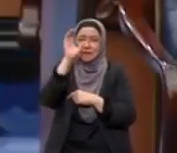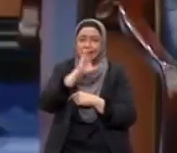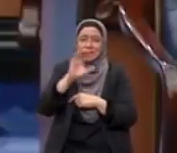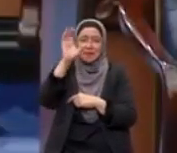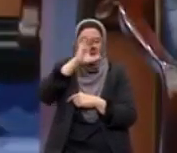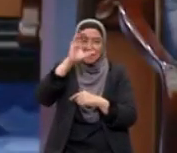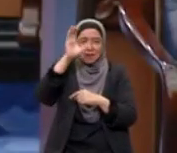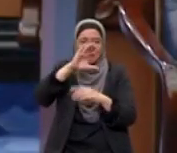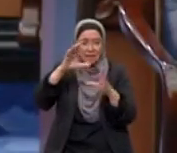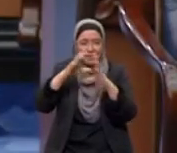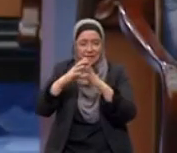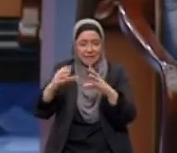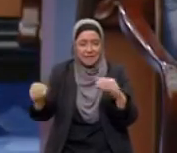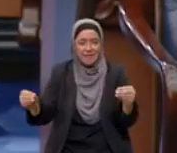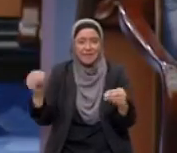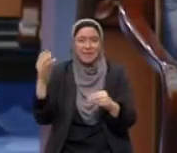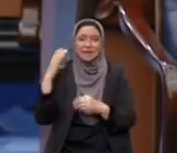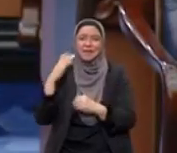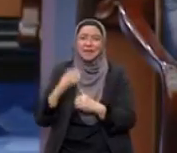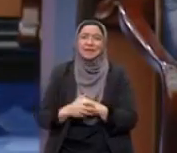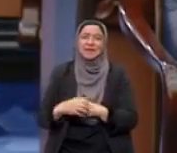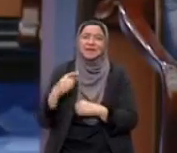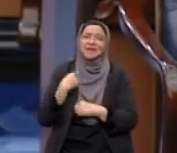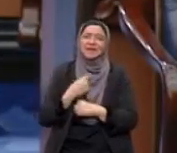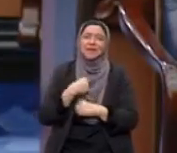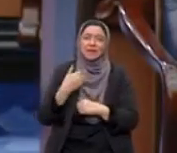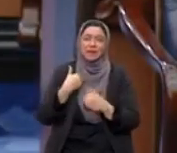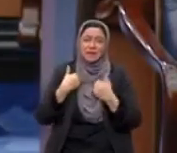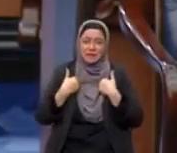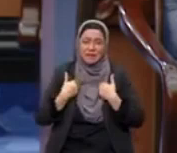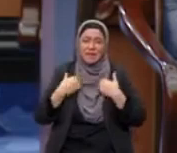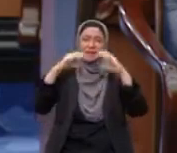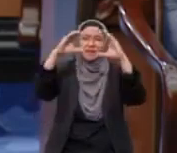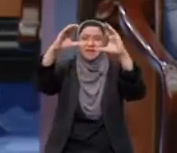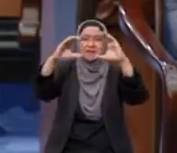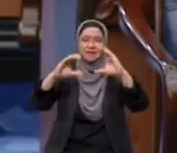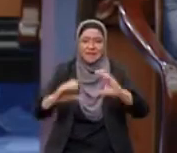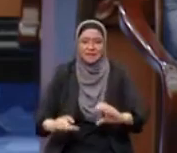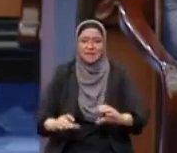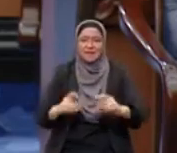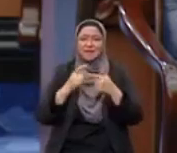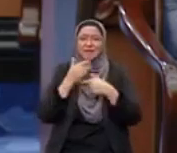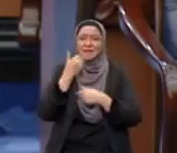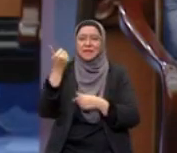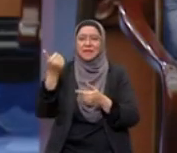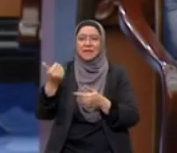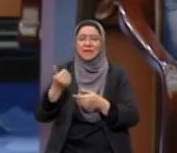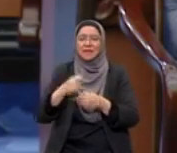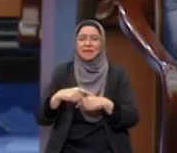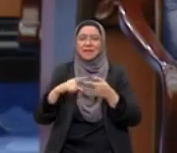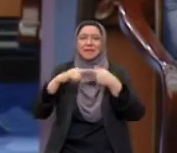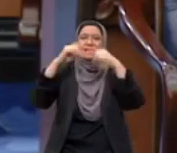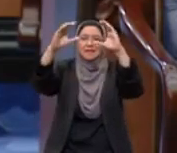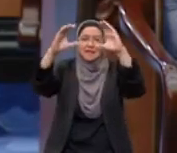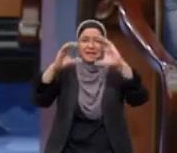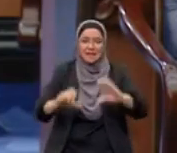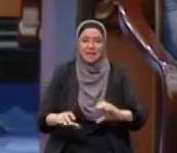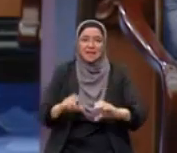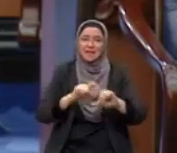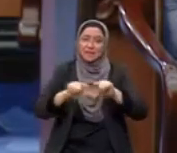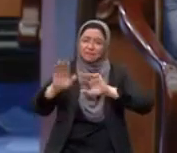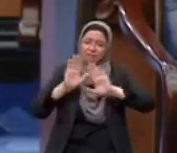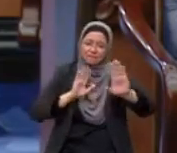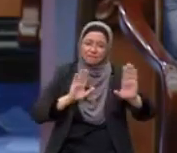speaker harus ada mekanisme diplomasi yang baik dan amalan amalan mana-mana negara